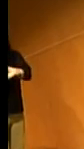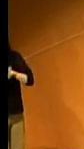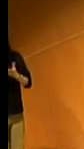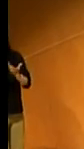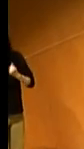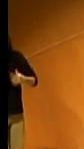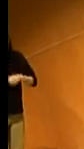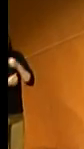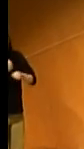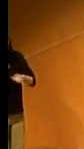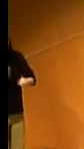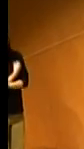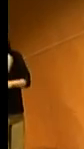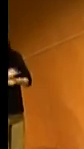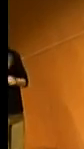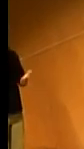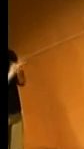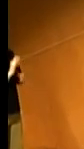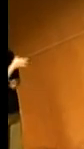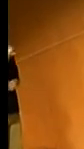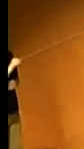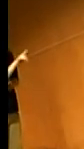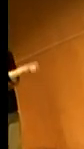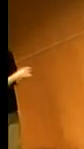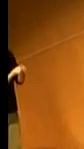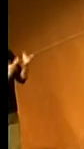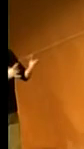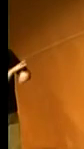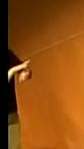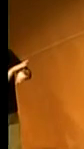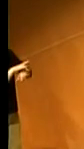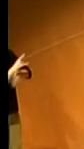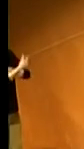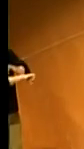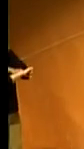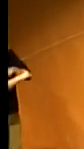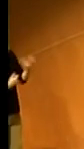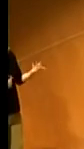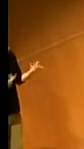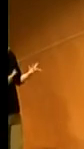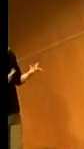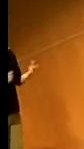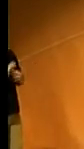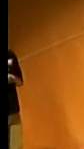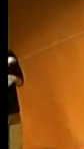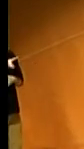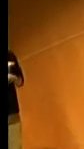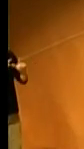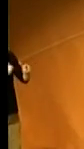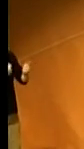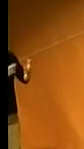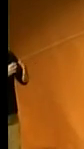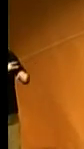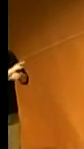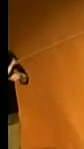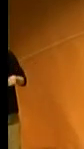près combien d'heures vous avez et si vous avez suffisamment d'heures pour les élèves, parce qu'il y a quand même la question du nombre d'heures qui est